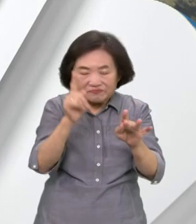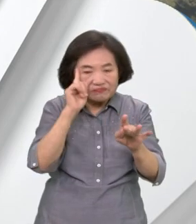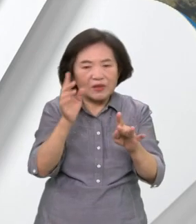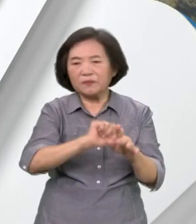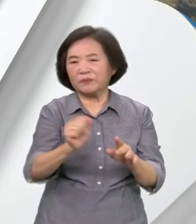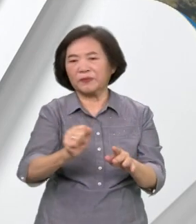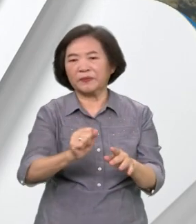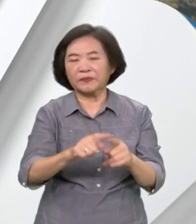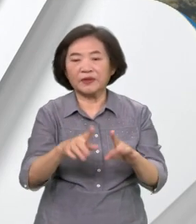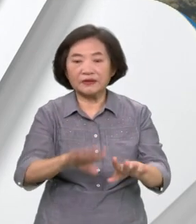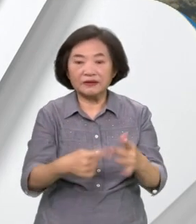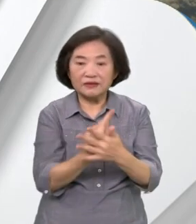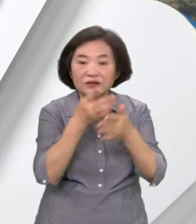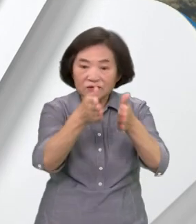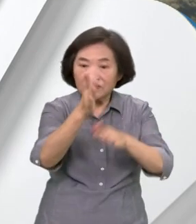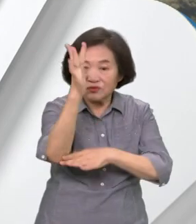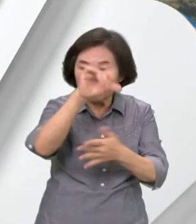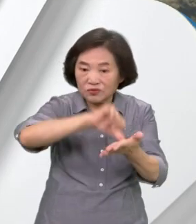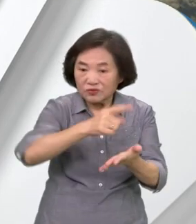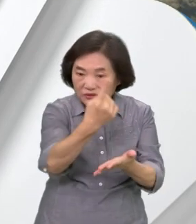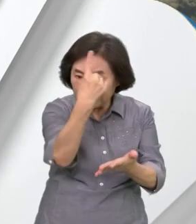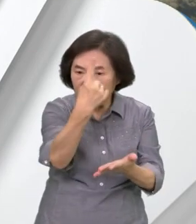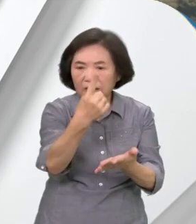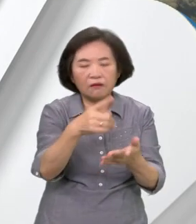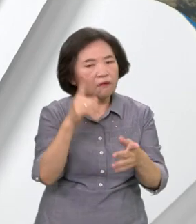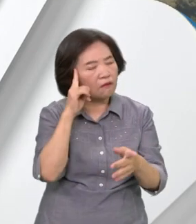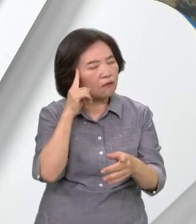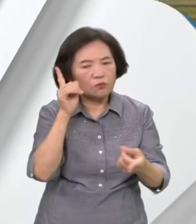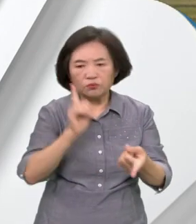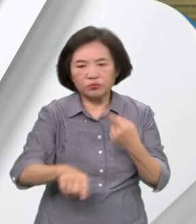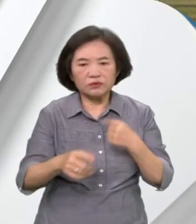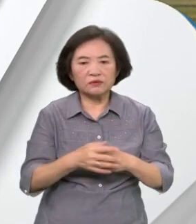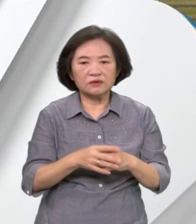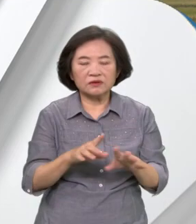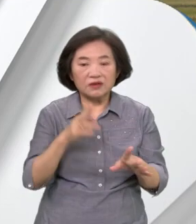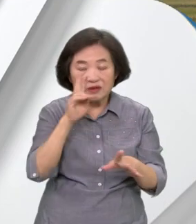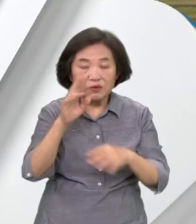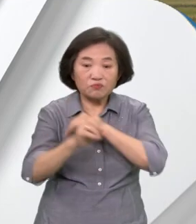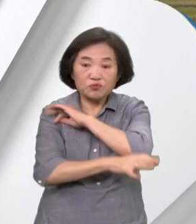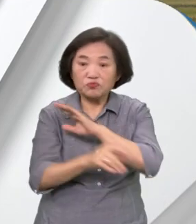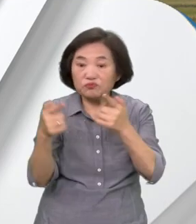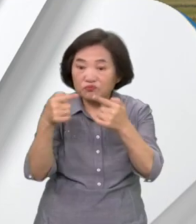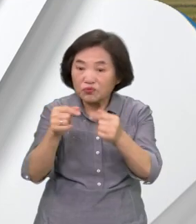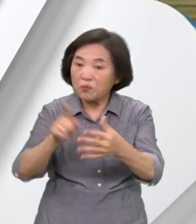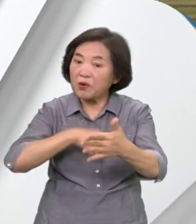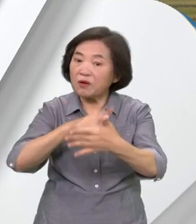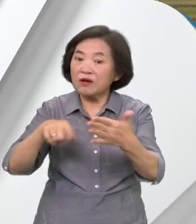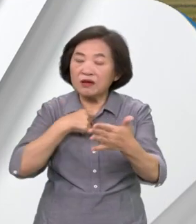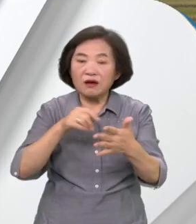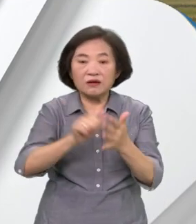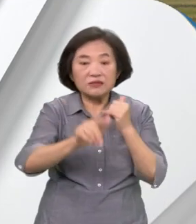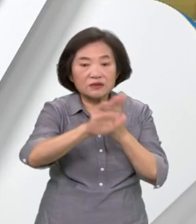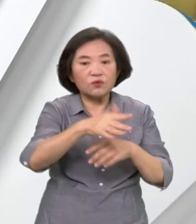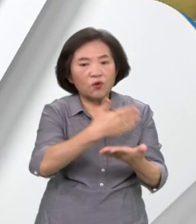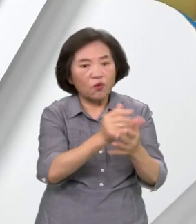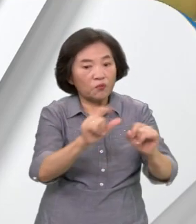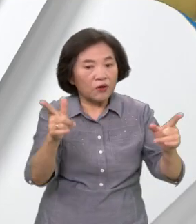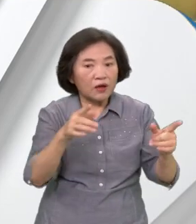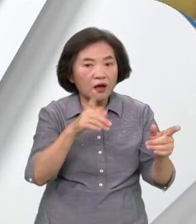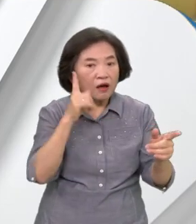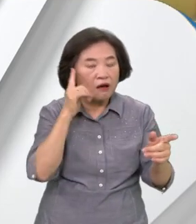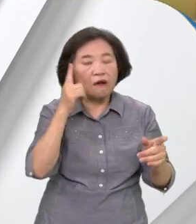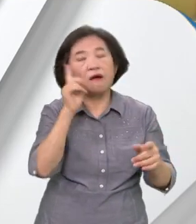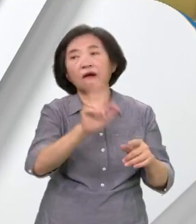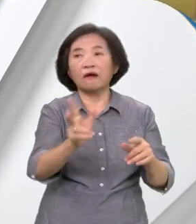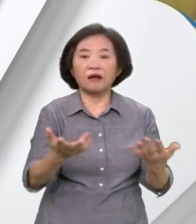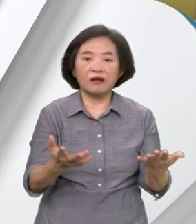应该用单一的树种的近距离的处理方式，无为了固碳，无注意到生物多样性。 那单一地区单